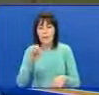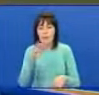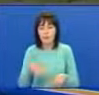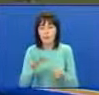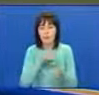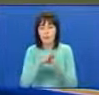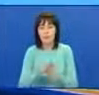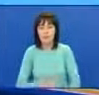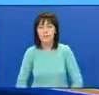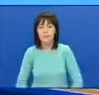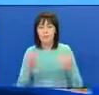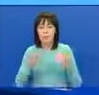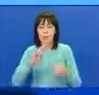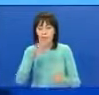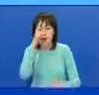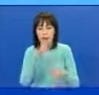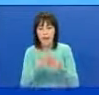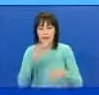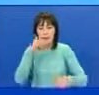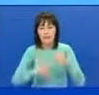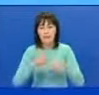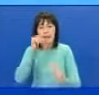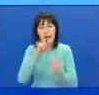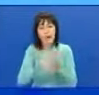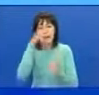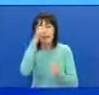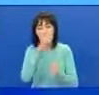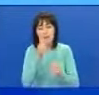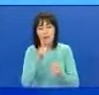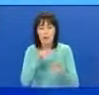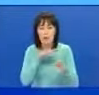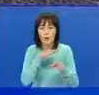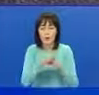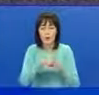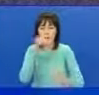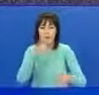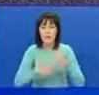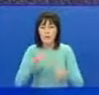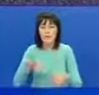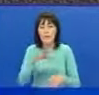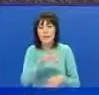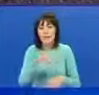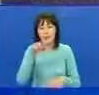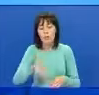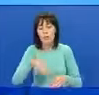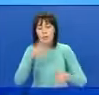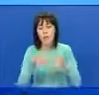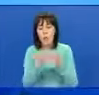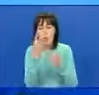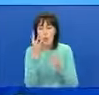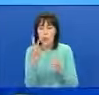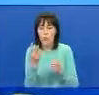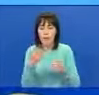ұйымдастырды. Бұл Құралбек ағамыздың турнирі жылда дәстүрлі түрде өтіп жүрген турниріміз. Жалпы осы жарысқа